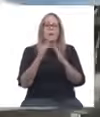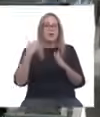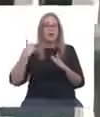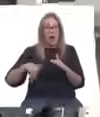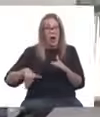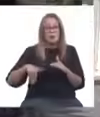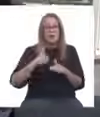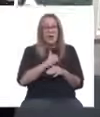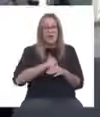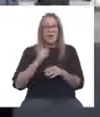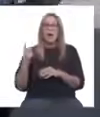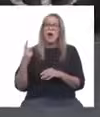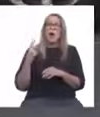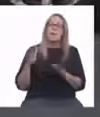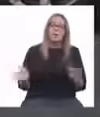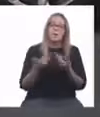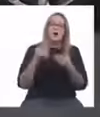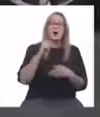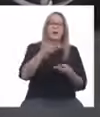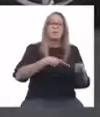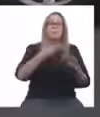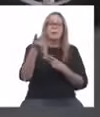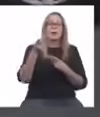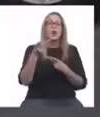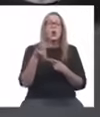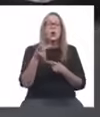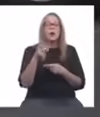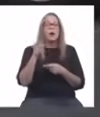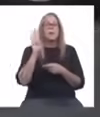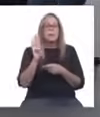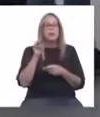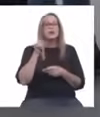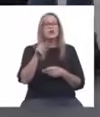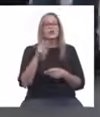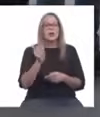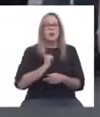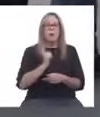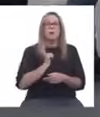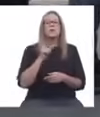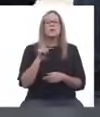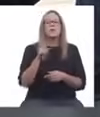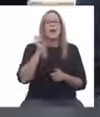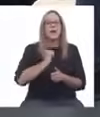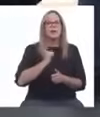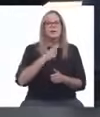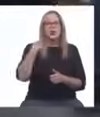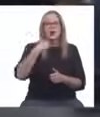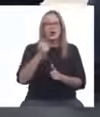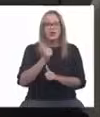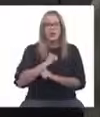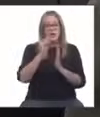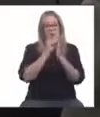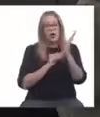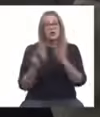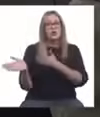הם ממהרים לבית החולים בלינסון. שם ממתינים להם חיילים של דובר צהל עם רשימה מסודרת שתסייע ללוחמים שנפצעו בקרבות.